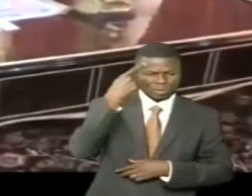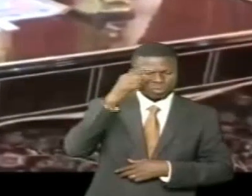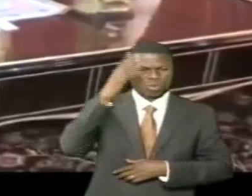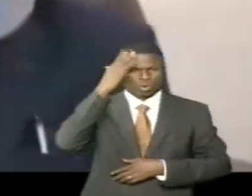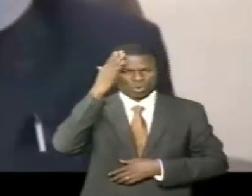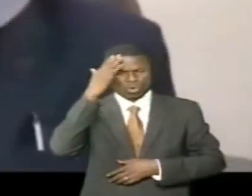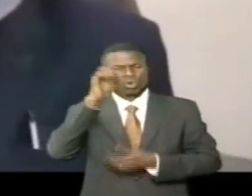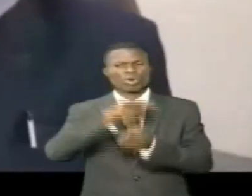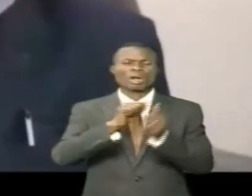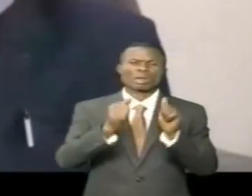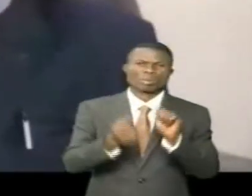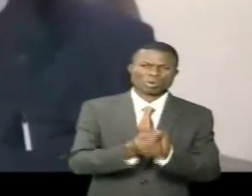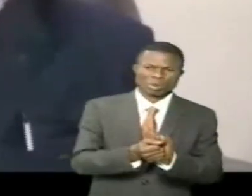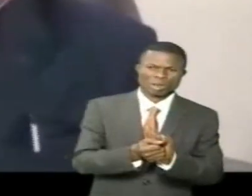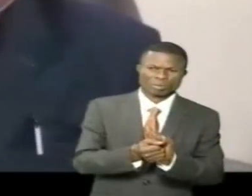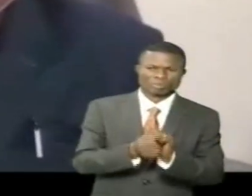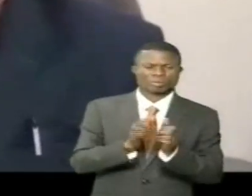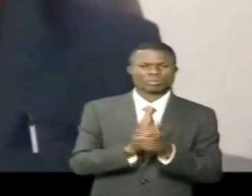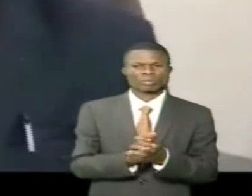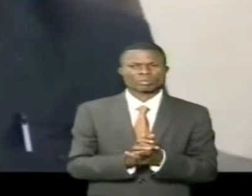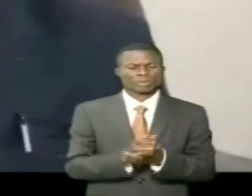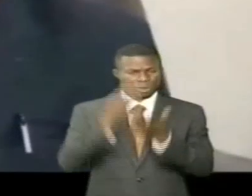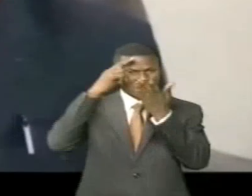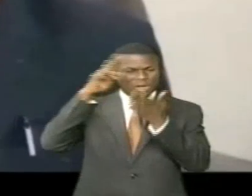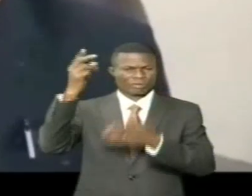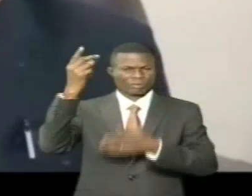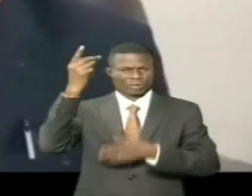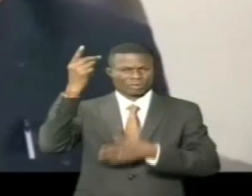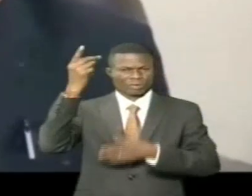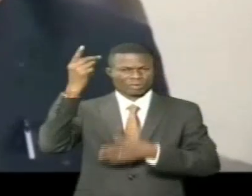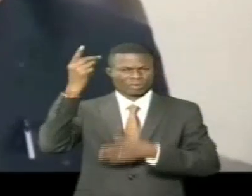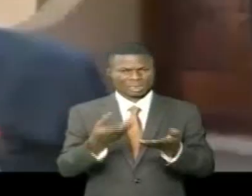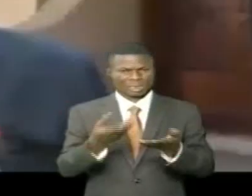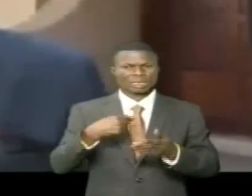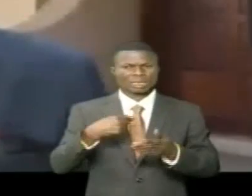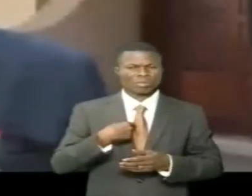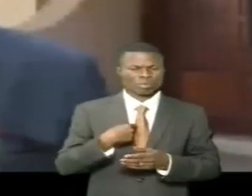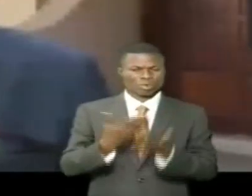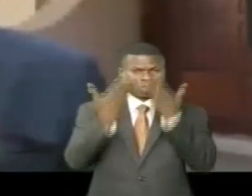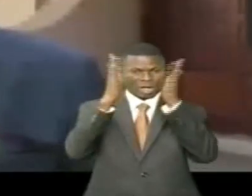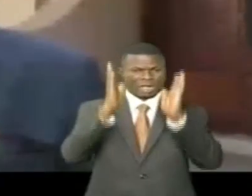la situation, n'est-ce pas, à l'université. Je suis universitaire.